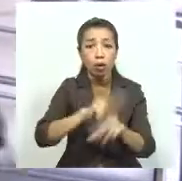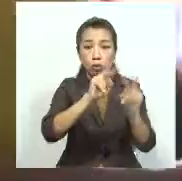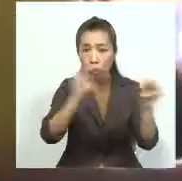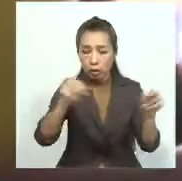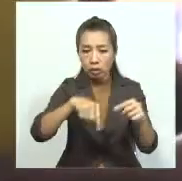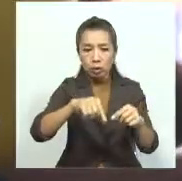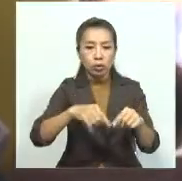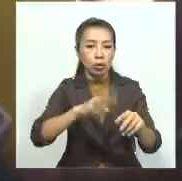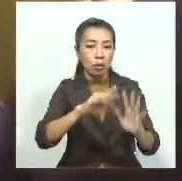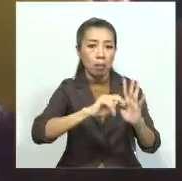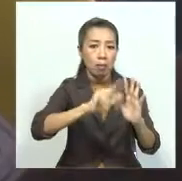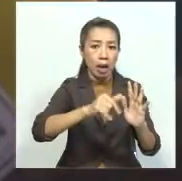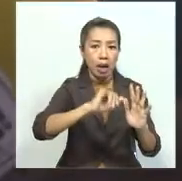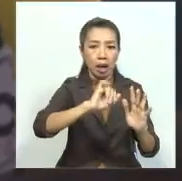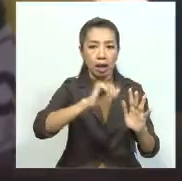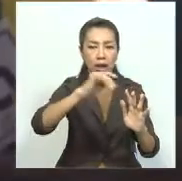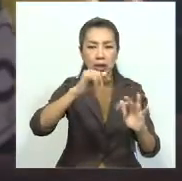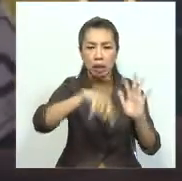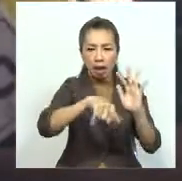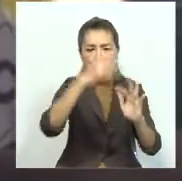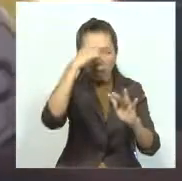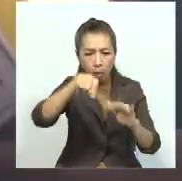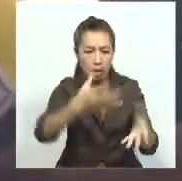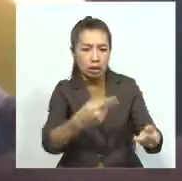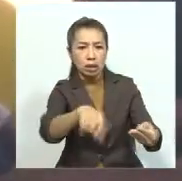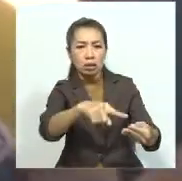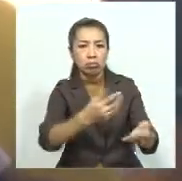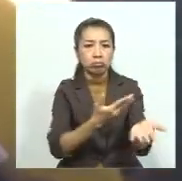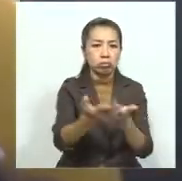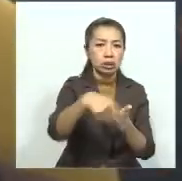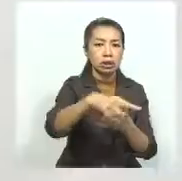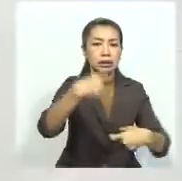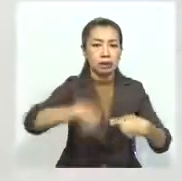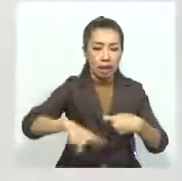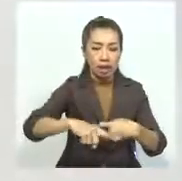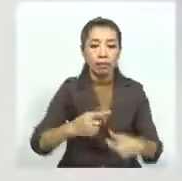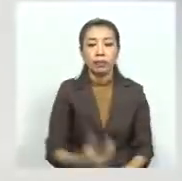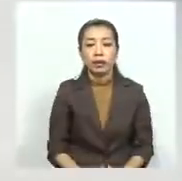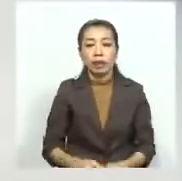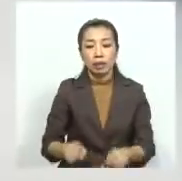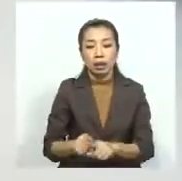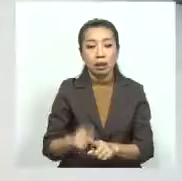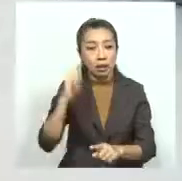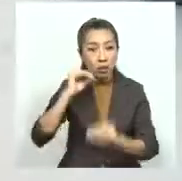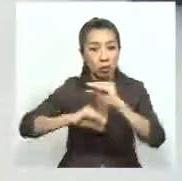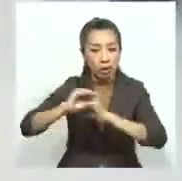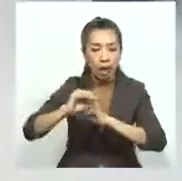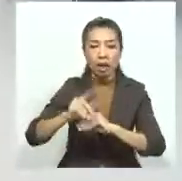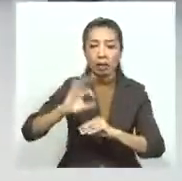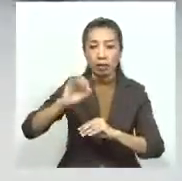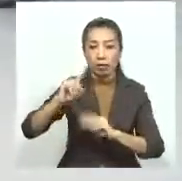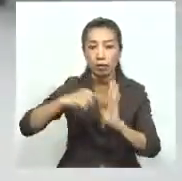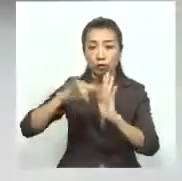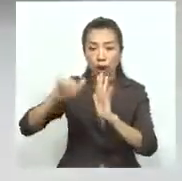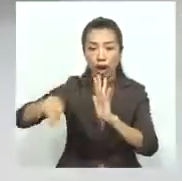หญ่วัดพระเงินเนื่องจากได้รับผลกระทบจากการเวนคืนที่ดินคณะกรรมการโครงการฝายราศีสไลด์ขออนุมัติจ่